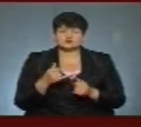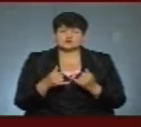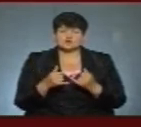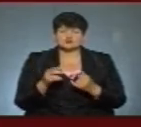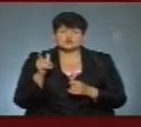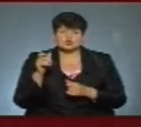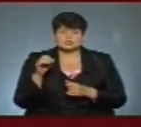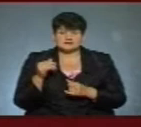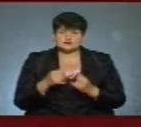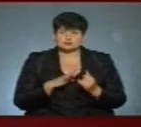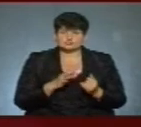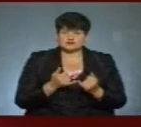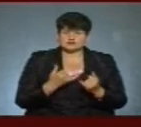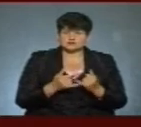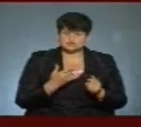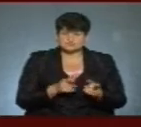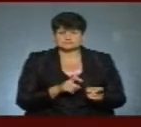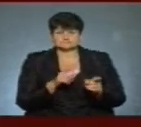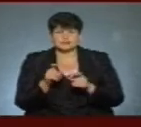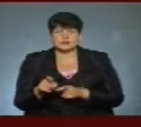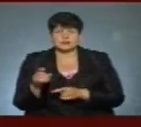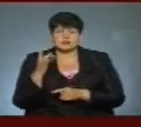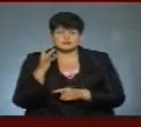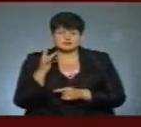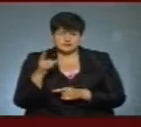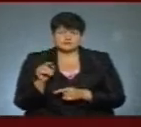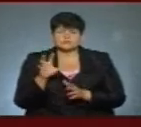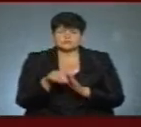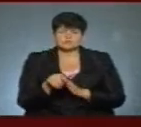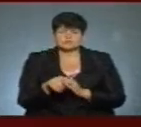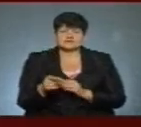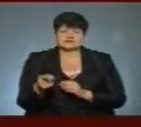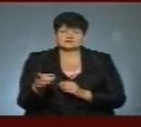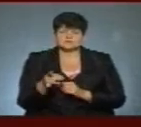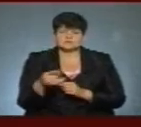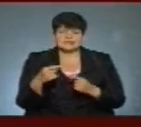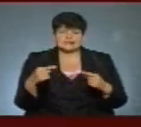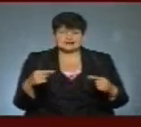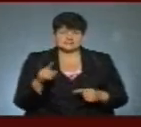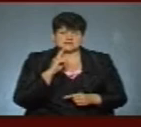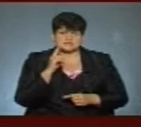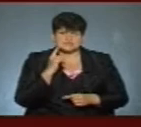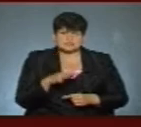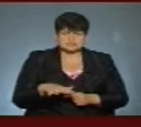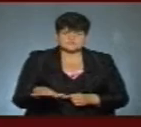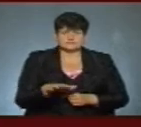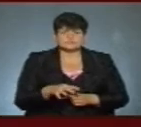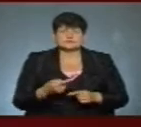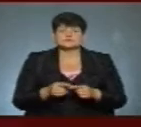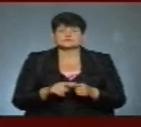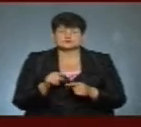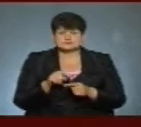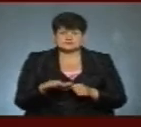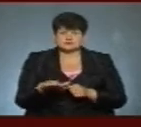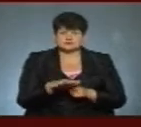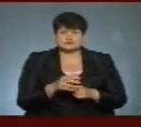зоні, перенесли в помаранчеву. У ній також Тернопільський район. Решта районів у зеленій карантинній зоні. Таке епідемічне